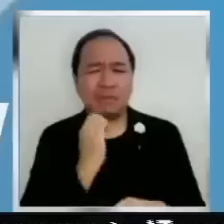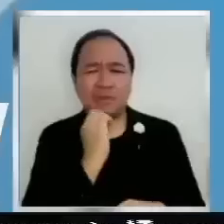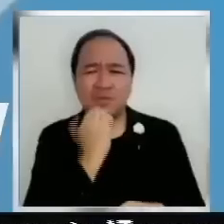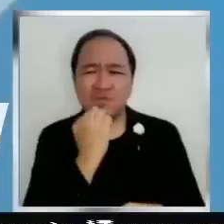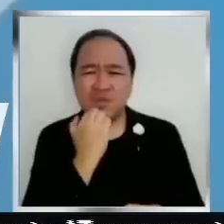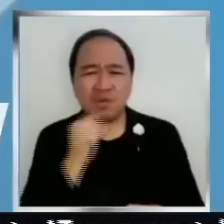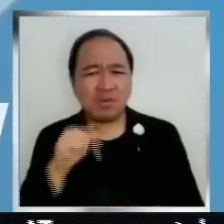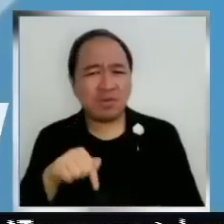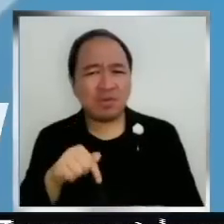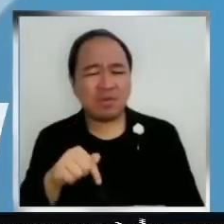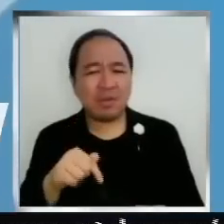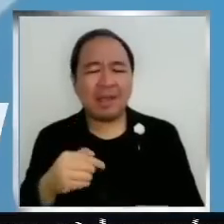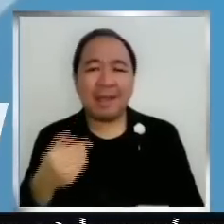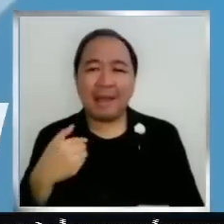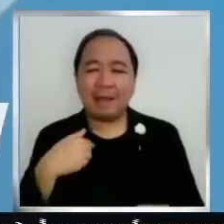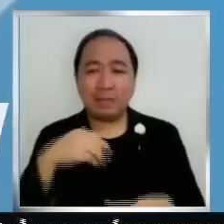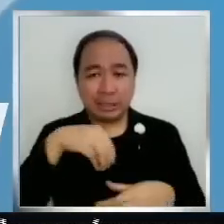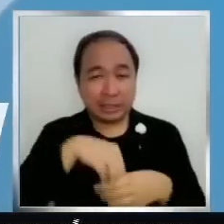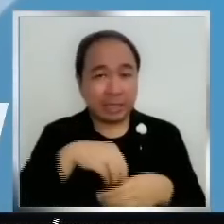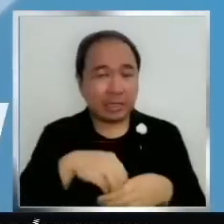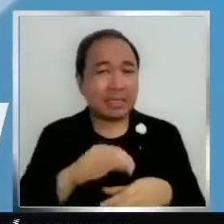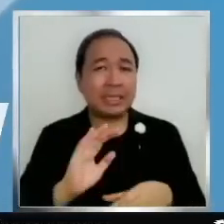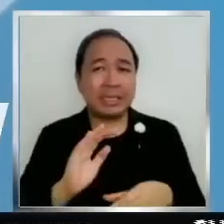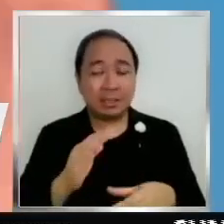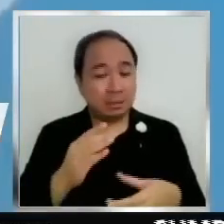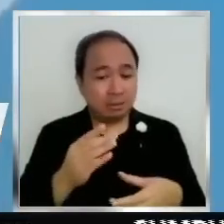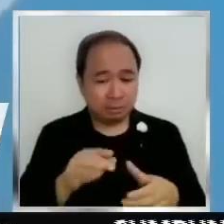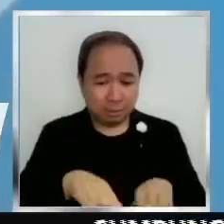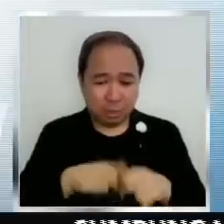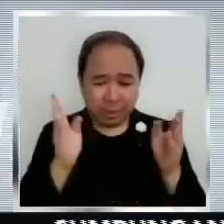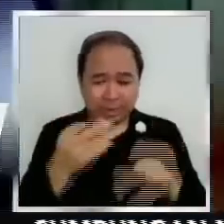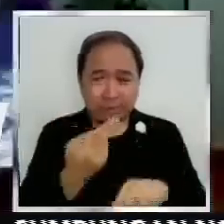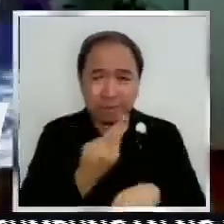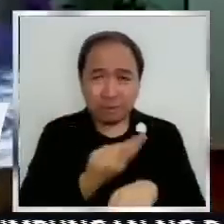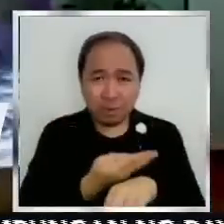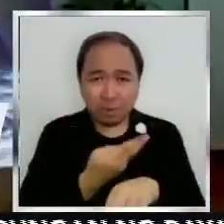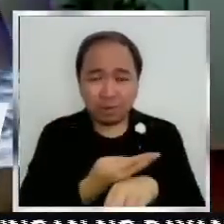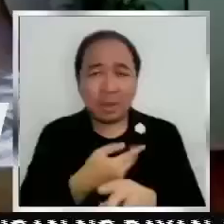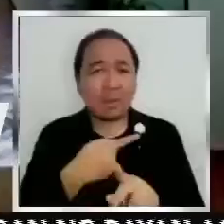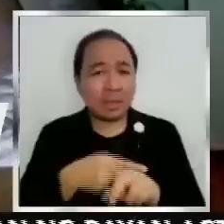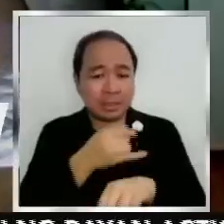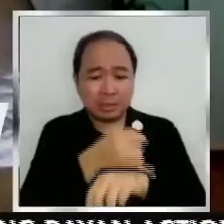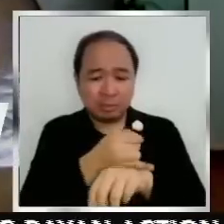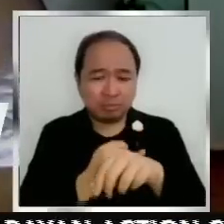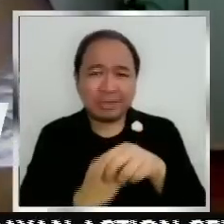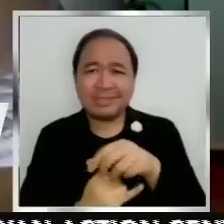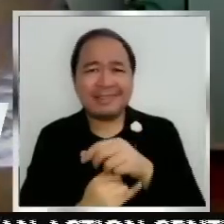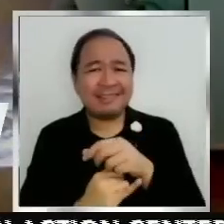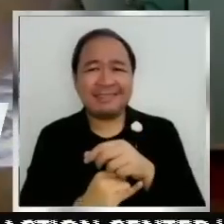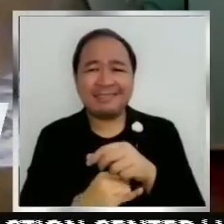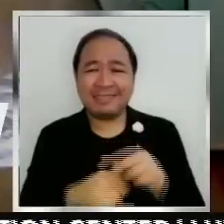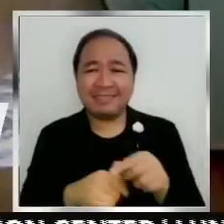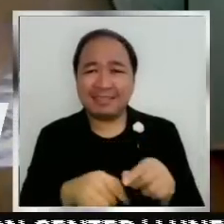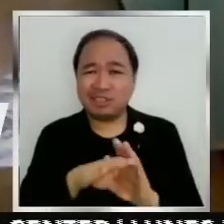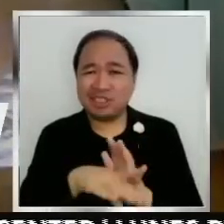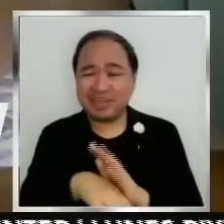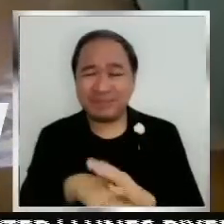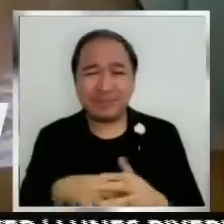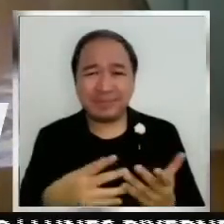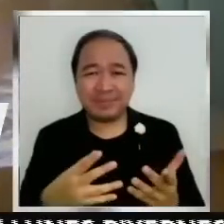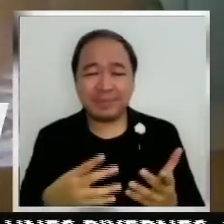bato. And then meron pang bracelet na smiley face. Kaya para raw maprotektahan ang mga